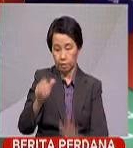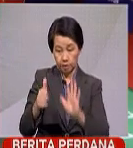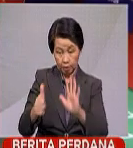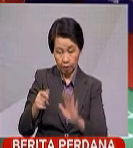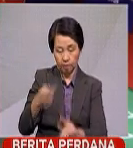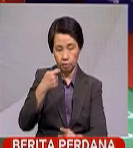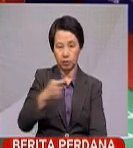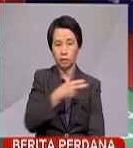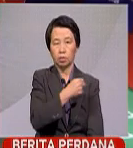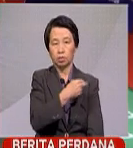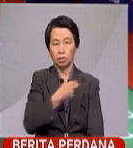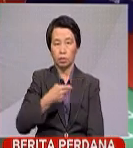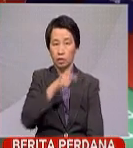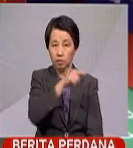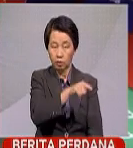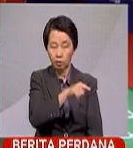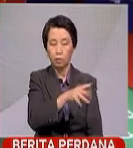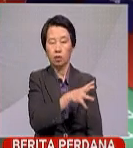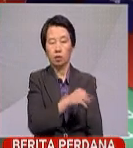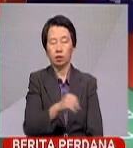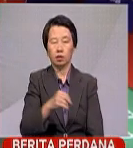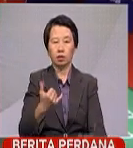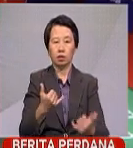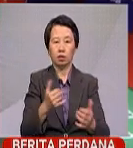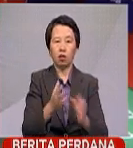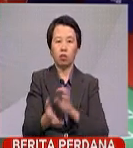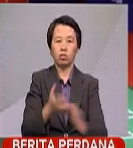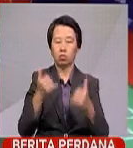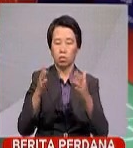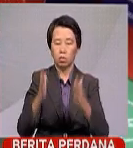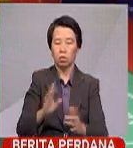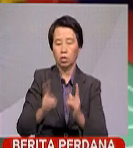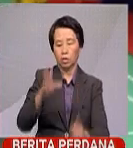kejohanan dari Indonesia, Jonathan Christie, musnahkan impian pemain